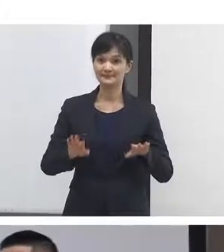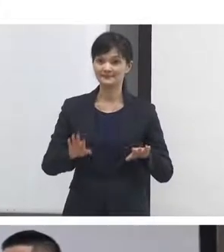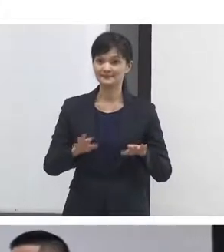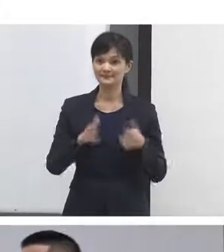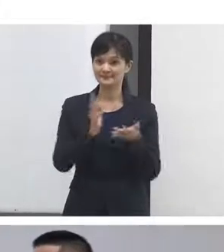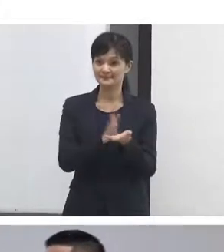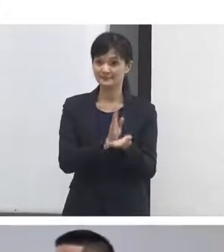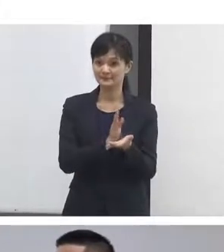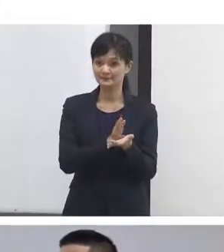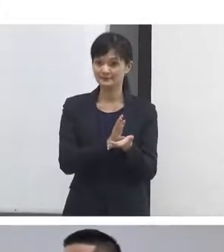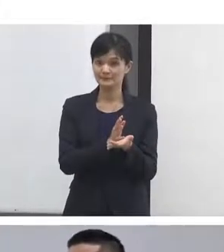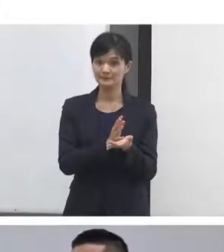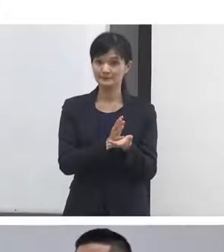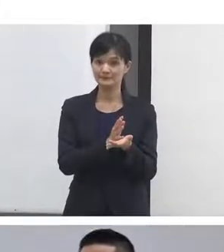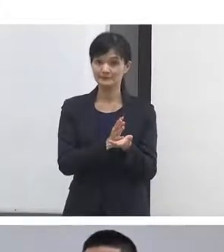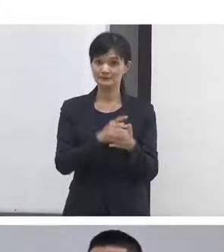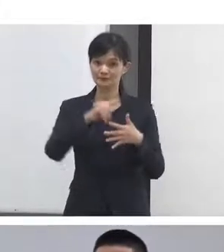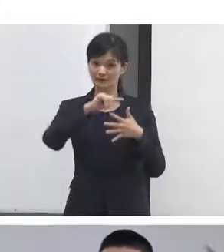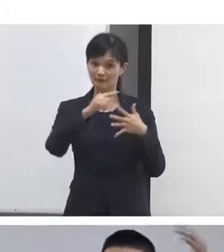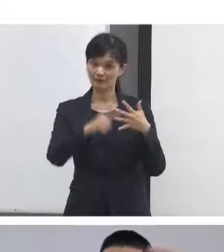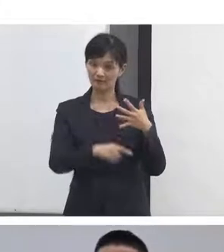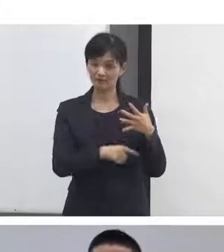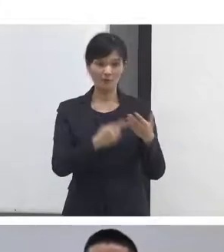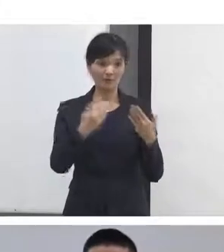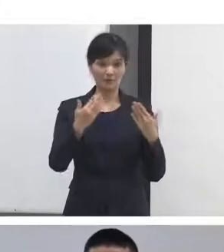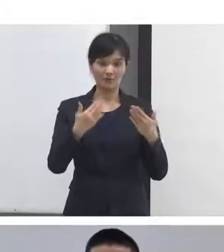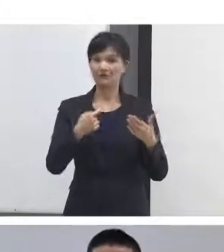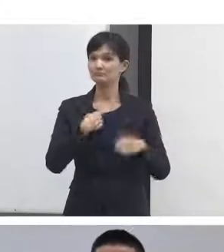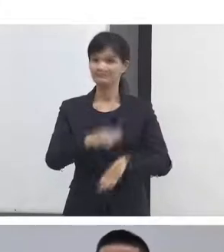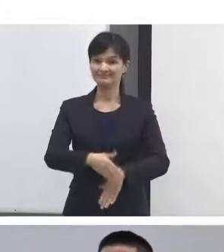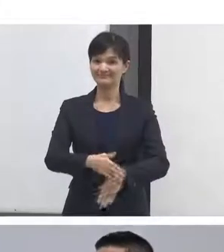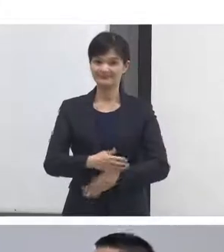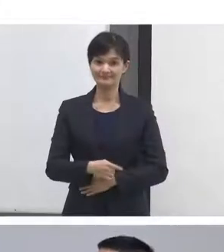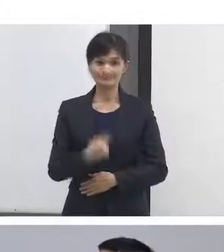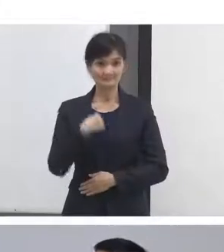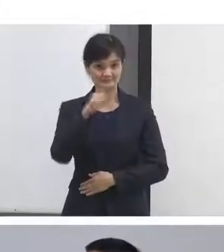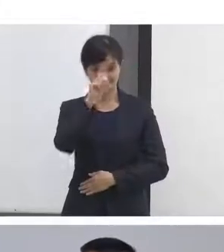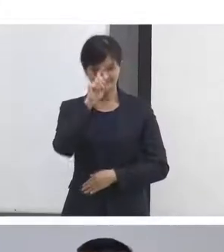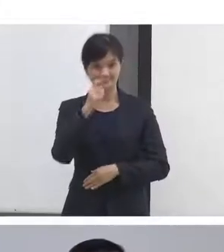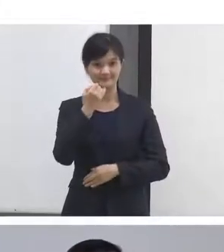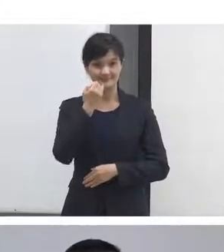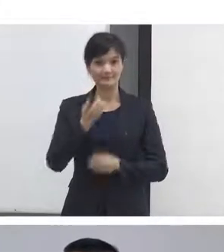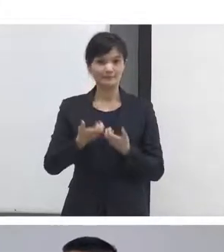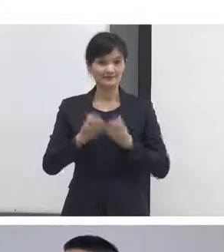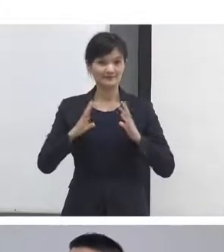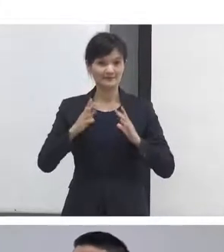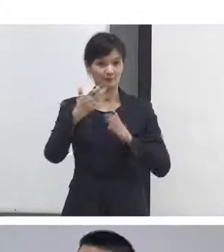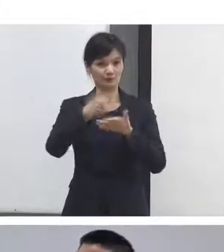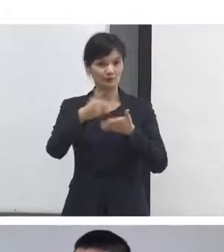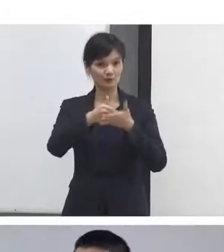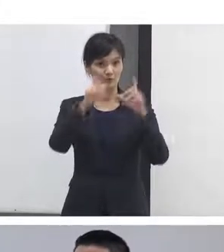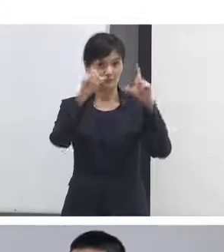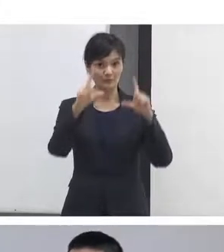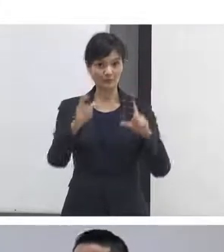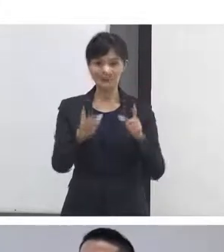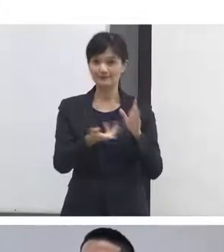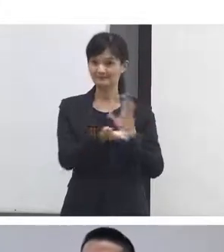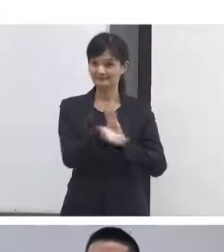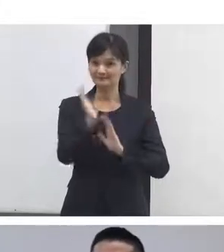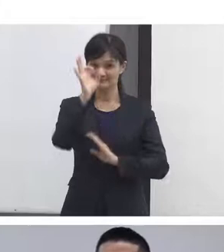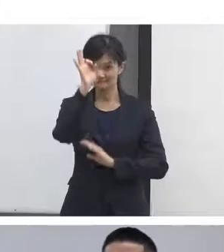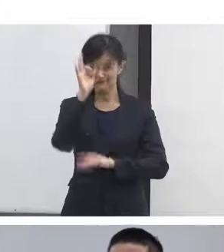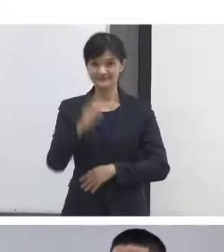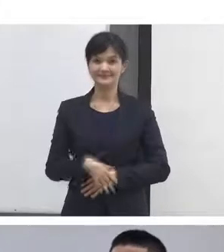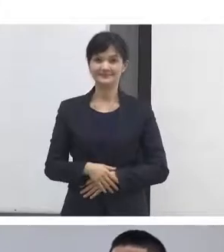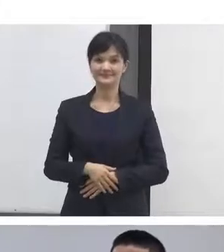讲不会像顺林这样这么有逻辑，然后从头到尾带大家走。我今天想要分享给大家很多图片，就是我有看过的图。那